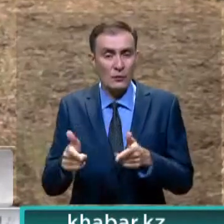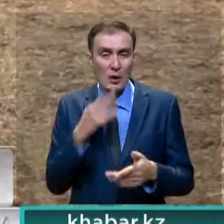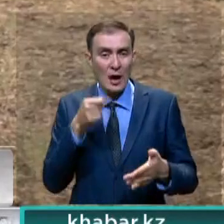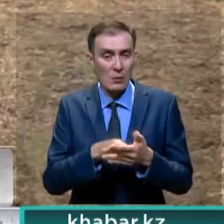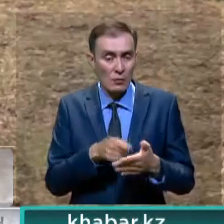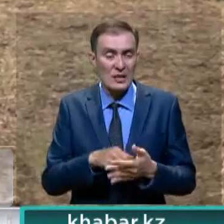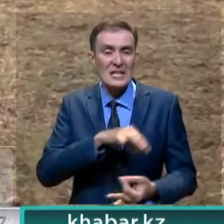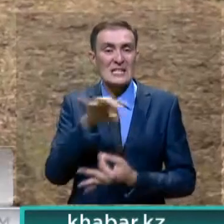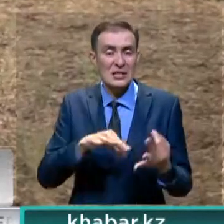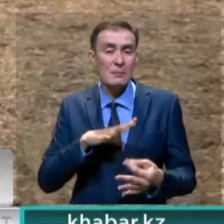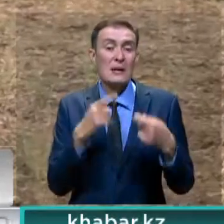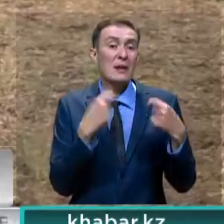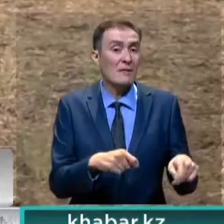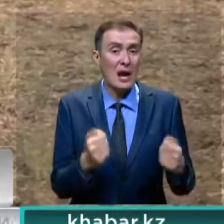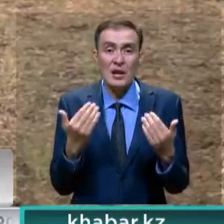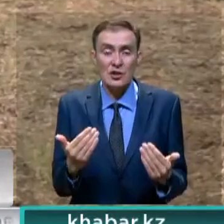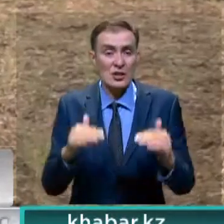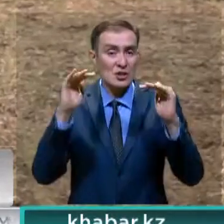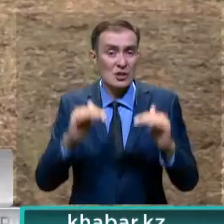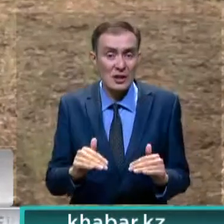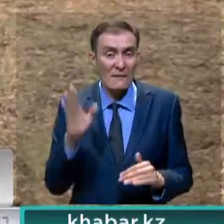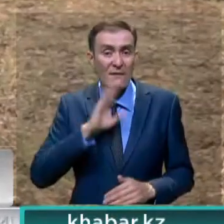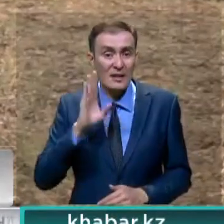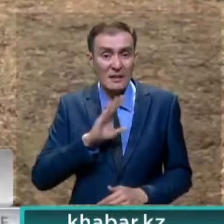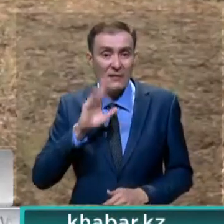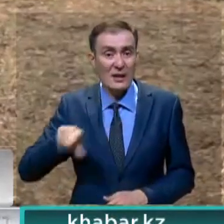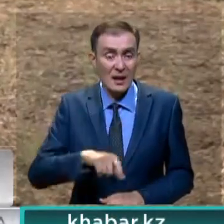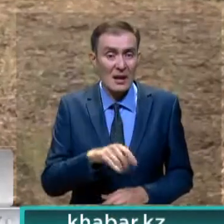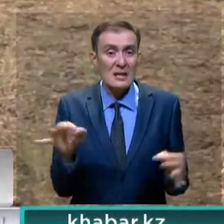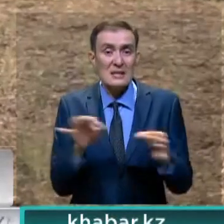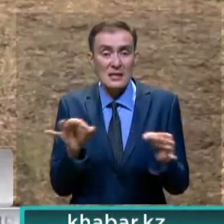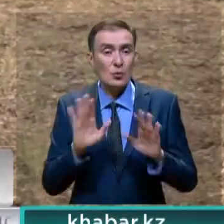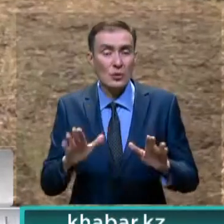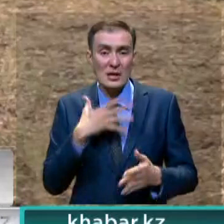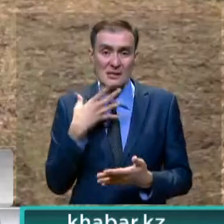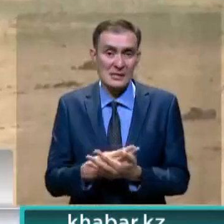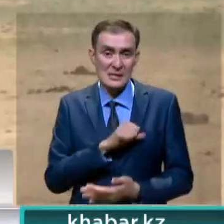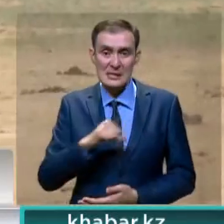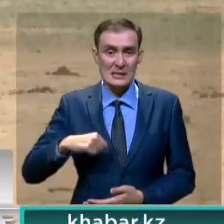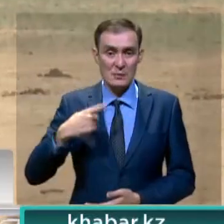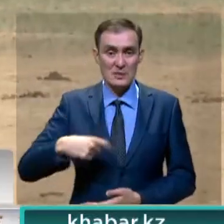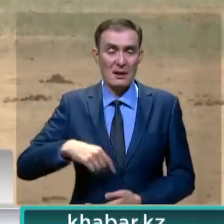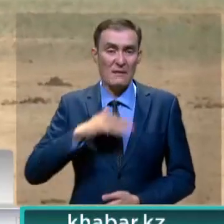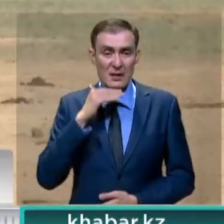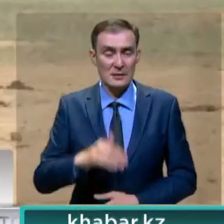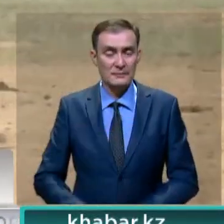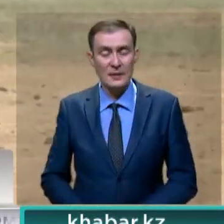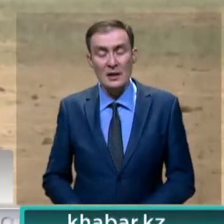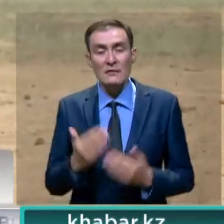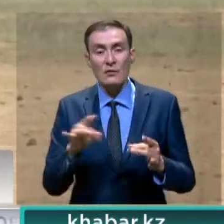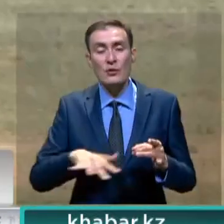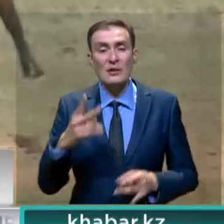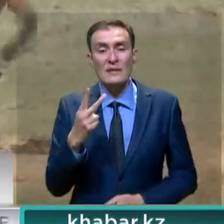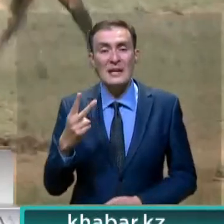кормов. Излишки продавали, но сейчас из-за снижения уровня воды в реке сена только нашему хозяйству хватает. Всего в Кызылкагинском районе